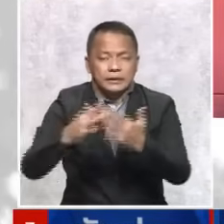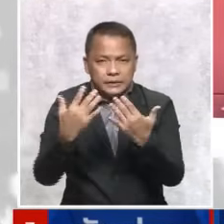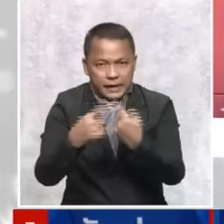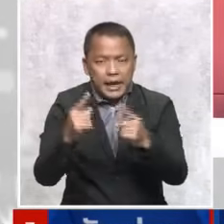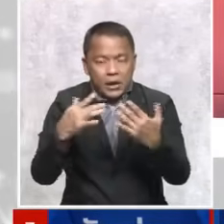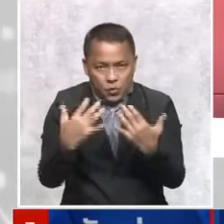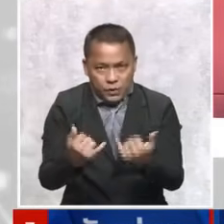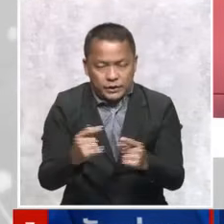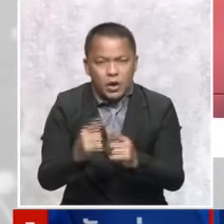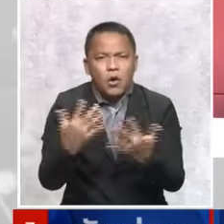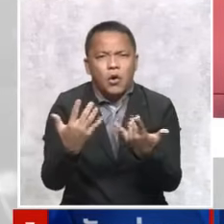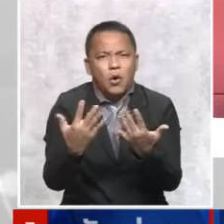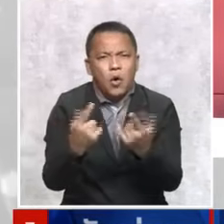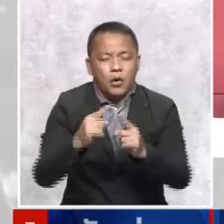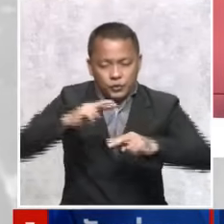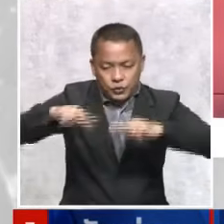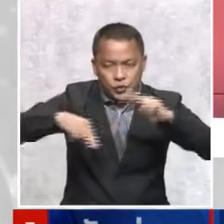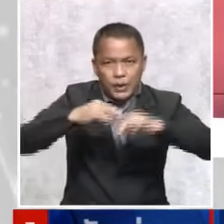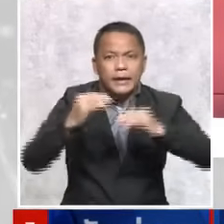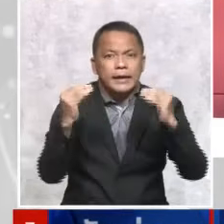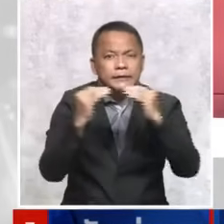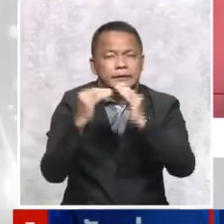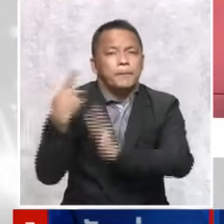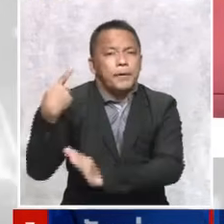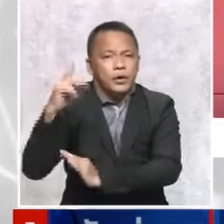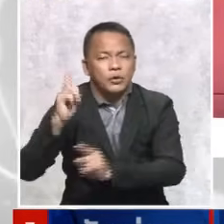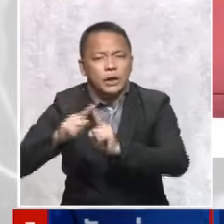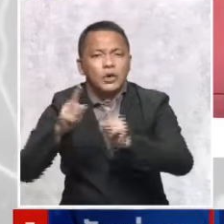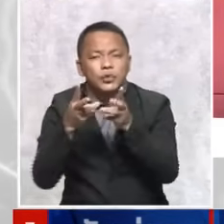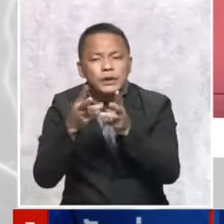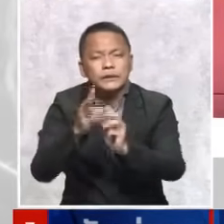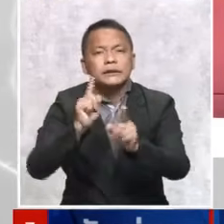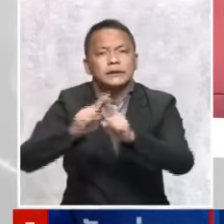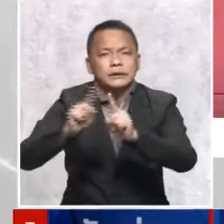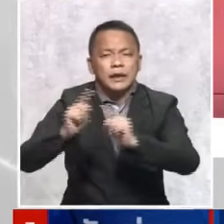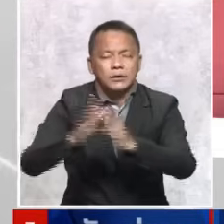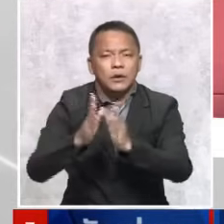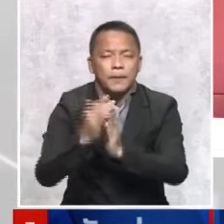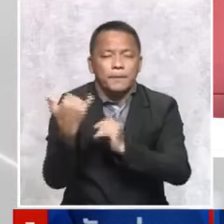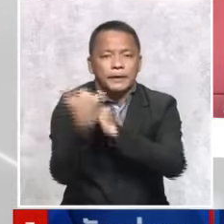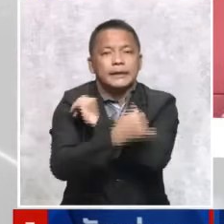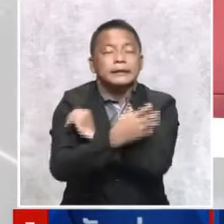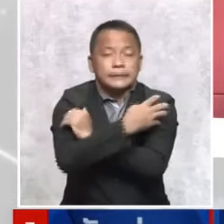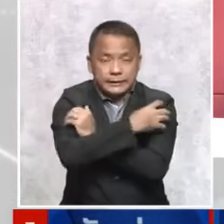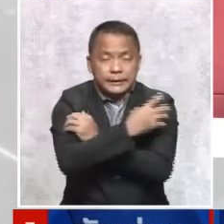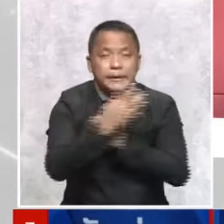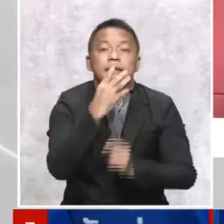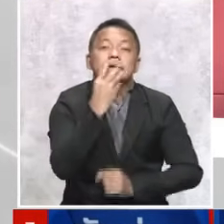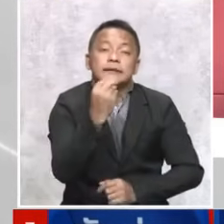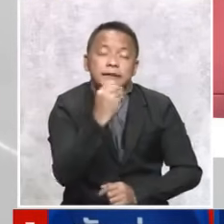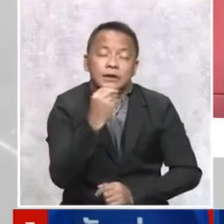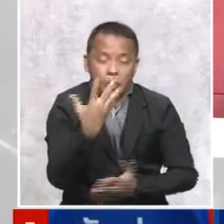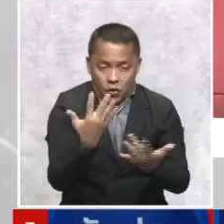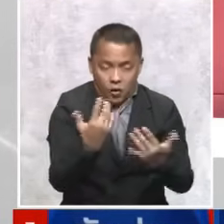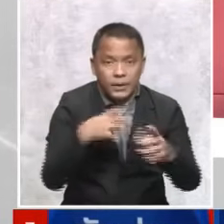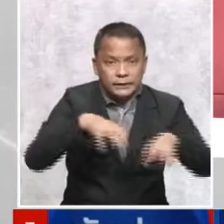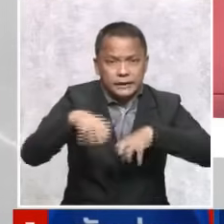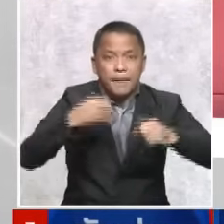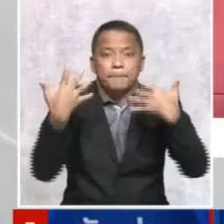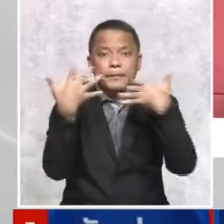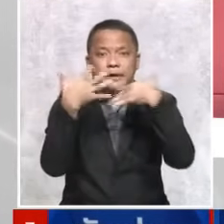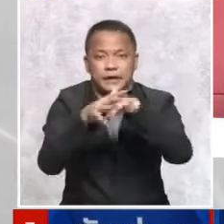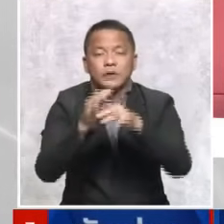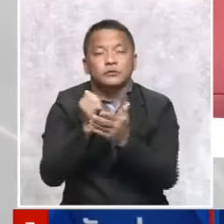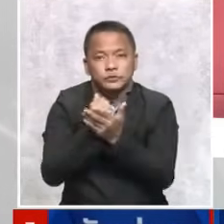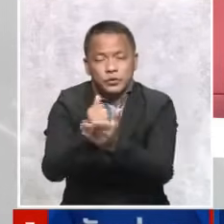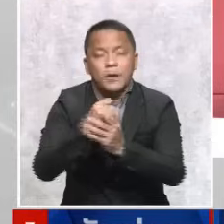นี้ค่ะอยู่ระหว่างการดูแลเรื่องสิทธิประโยชน์และขั้นตอนต่างๆจากทางการอิสราเอลก่อนนอกจากนี้นะคะยังต้องเดินหน้าประสานให้